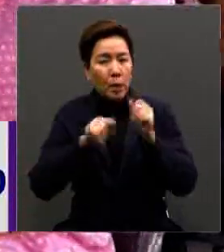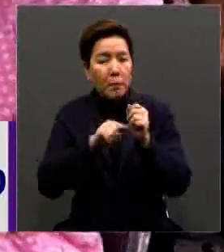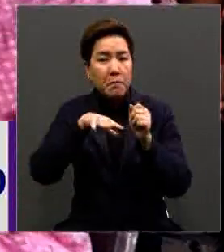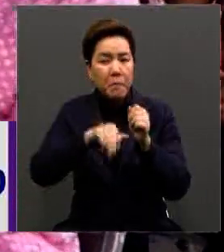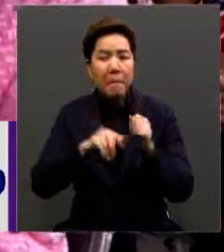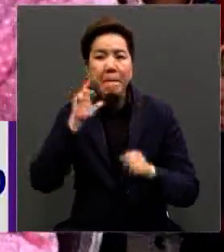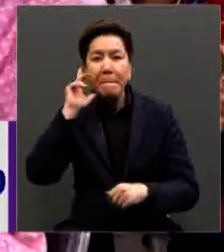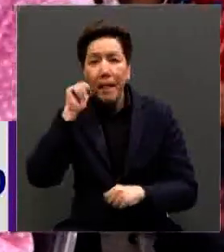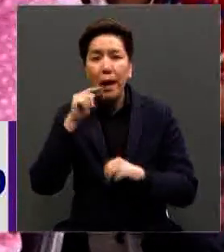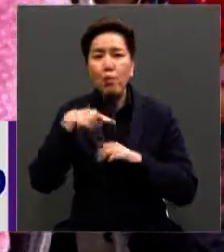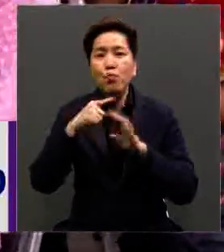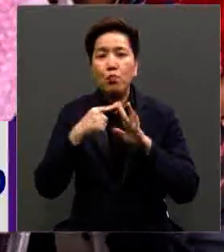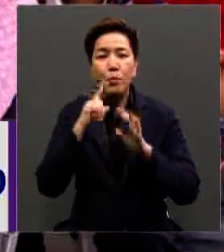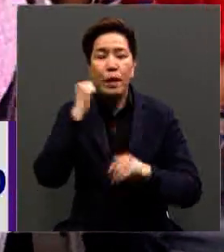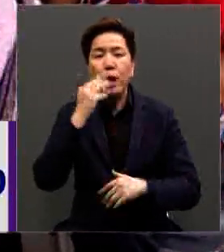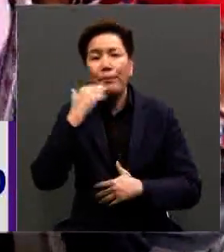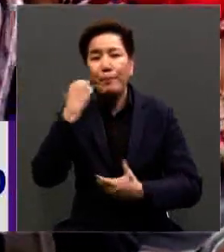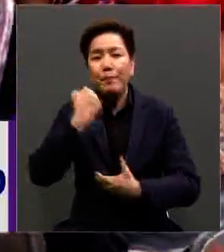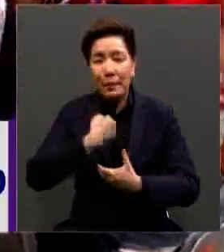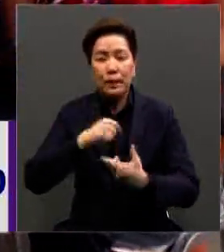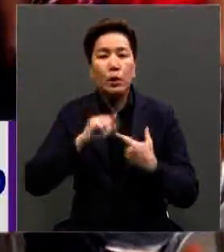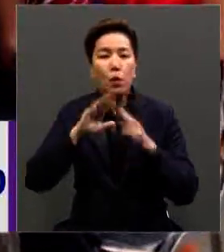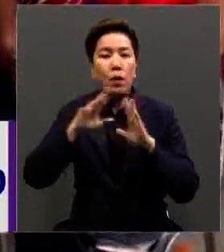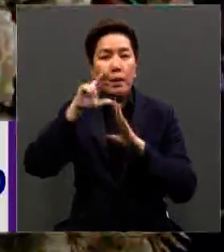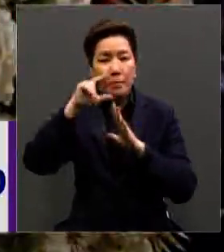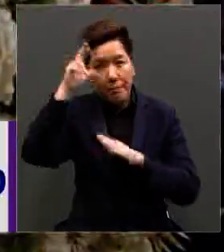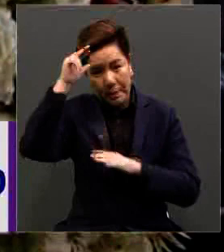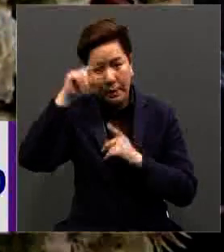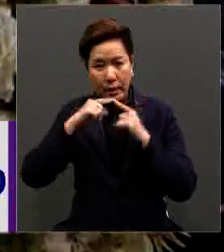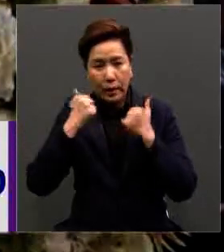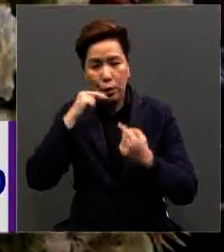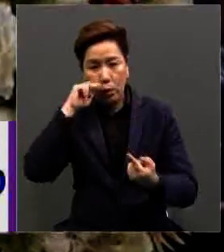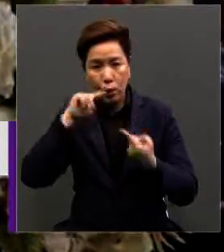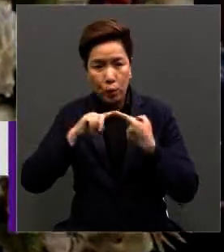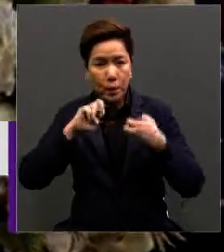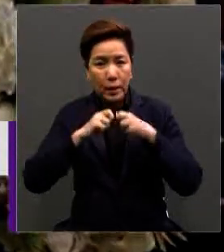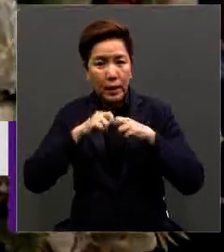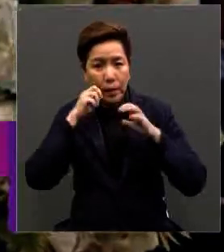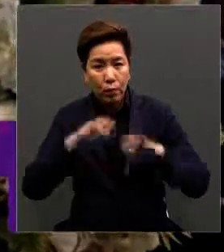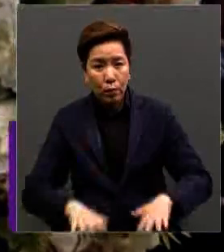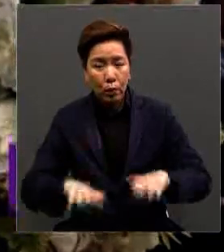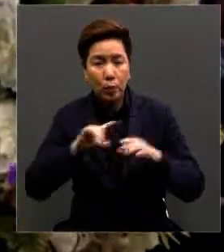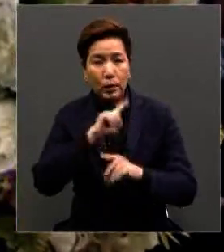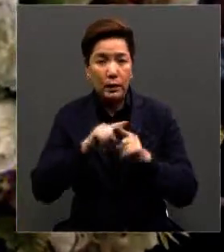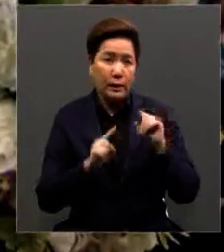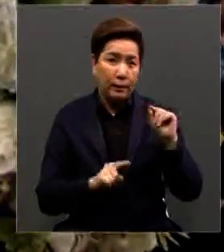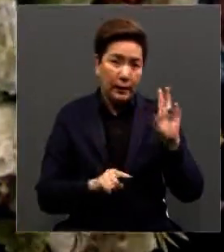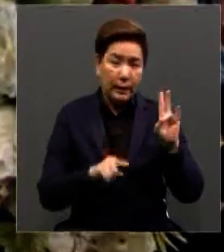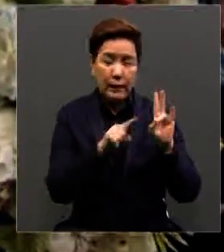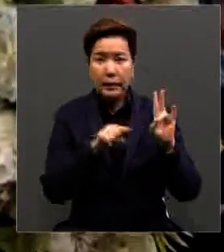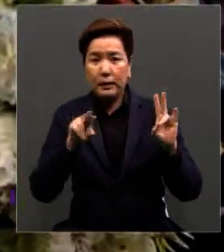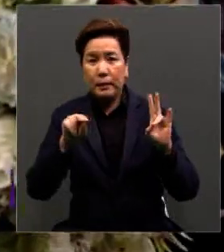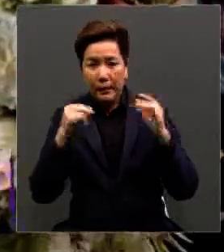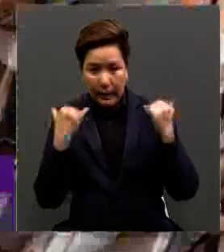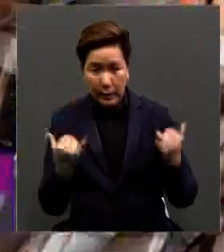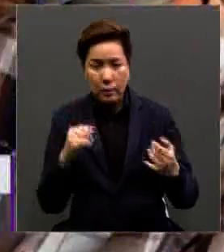ตำบลแม่ปุนะอำเภอแม่พริกจังหวัดลำปางภาพรวมของสถานการณ์อุทกภัยในช่วงวันที่ 27-30กันยายนที่ผ่าน